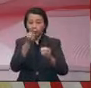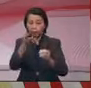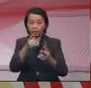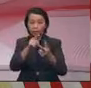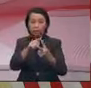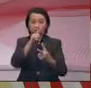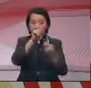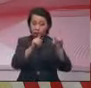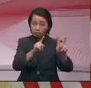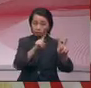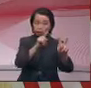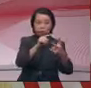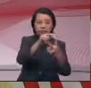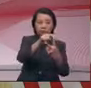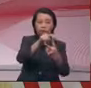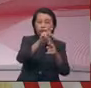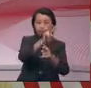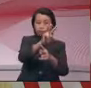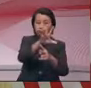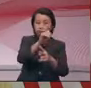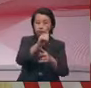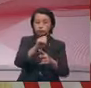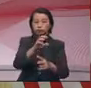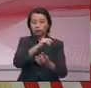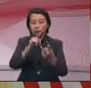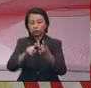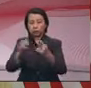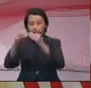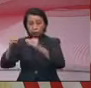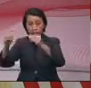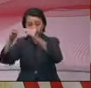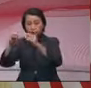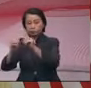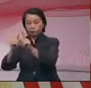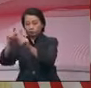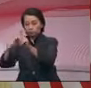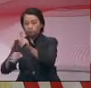Satu 250, satu lagi masjid 1/3. Jadi untuk